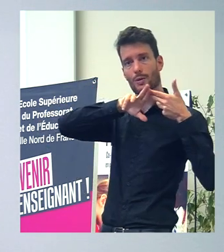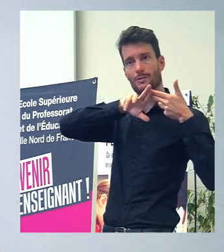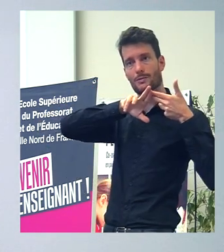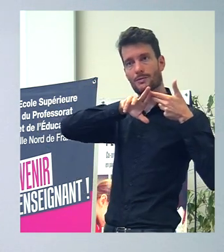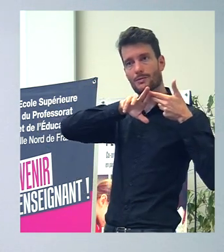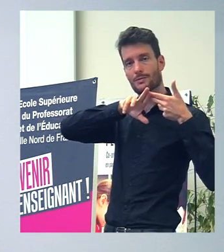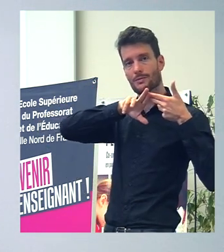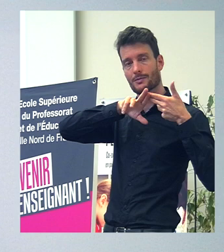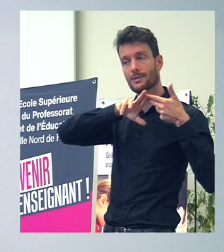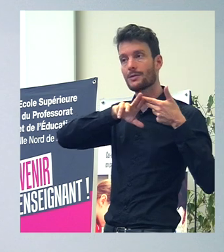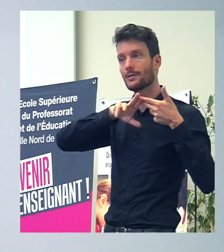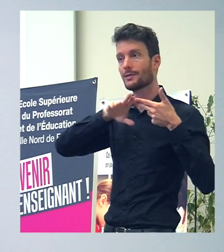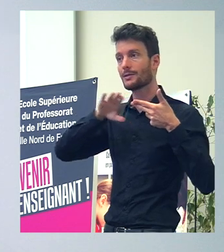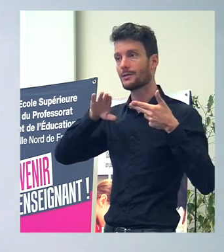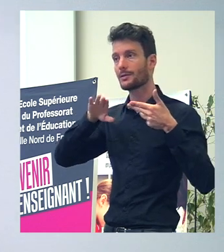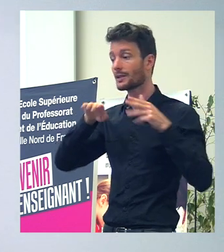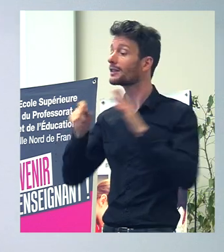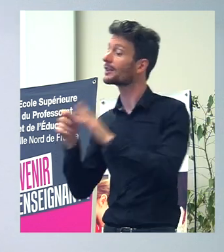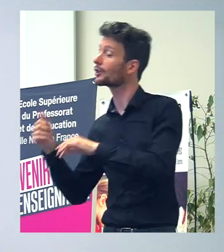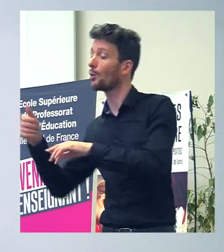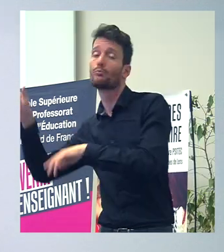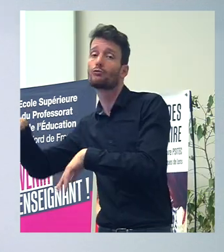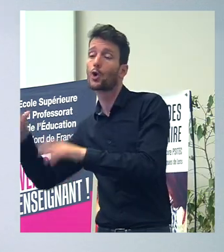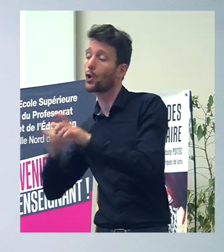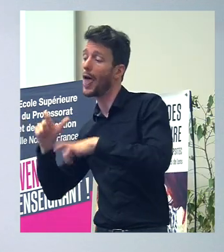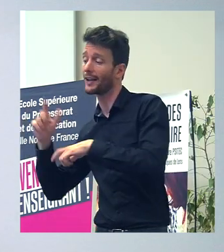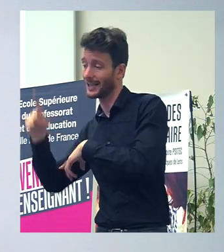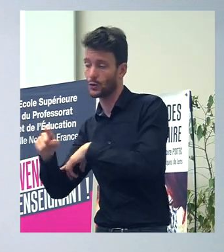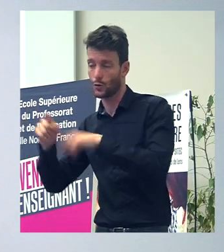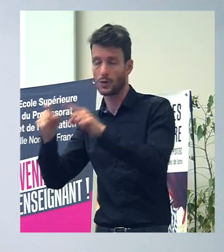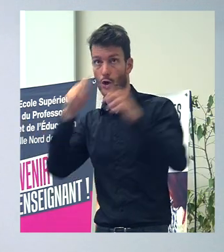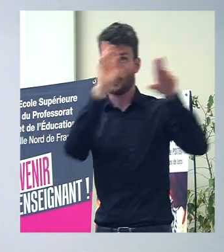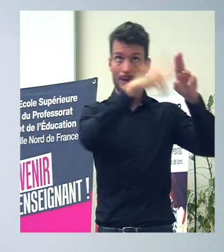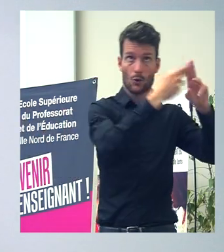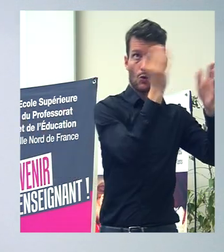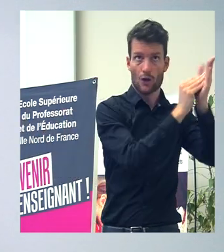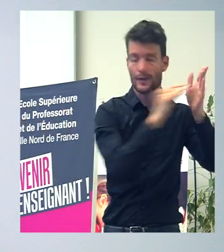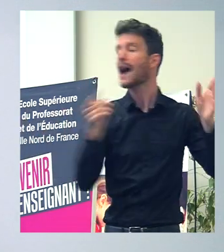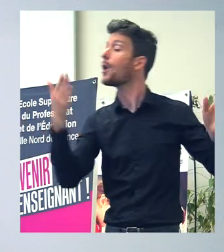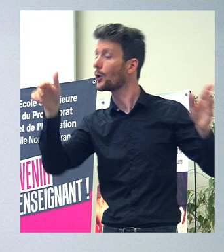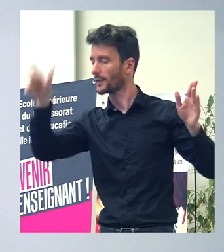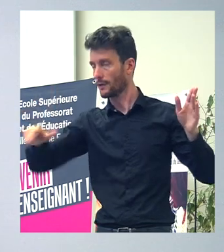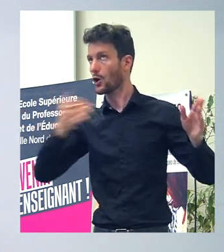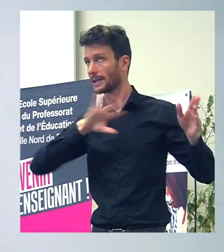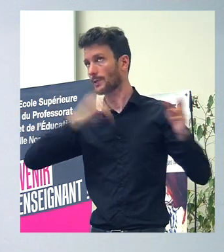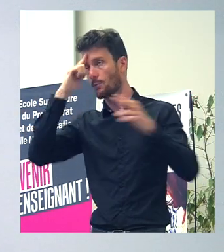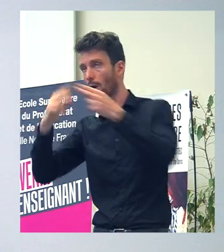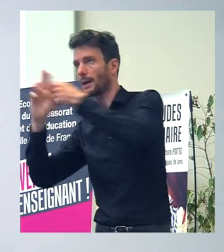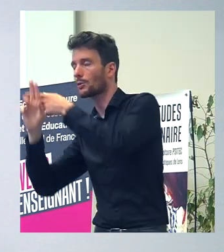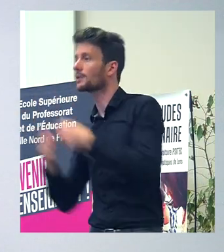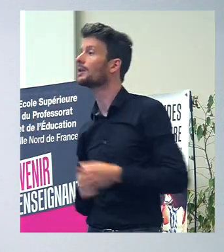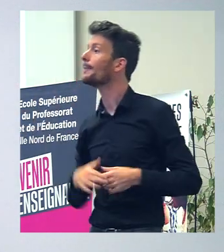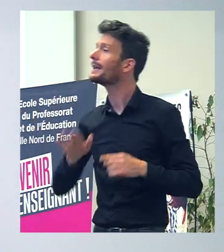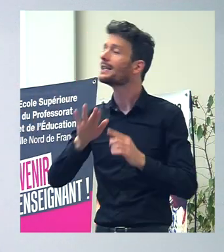condisciple. C'est pour ça que le prénom, à ce moment-là, est important. Mais... Partez de la question la plus éloignée de